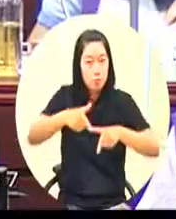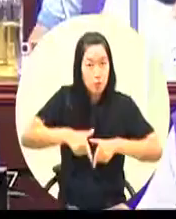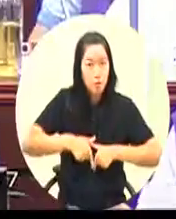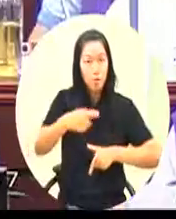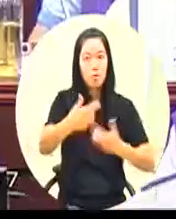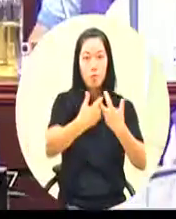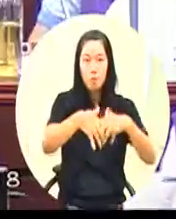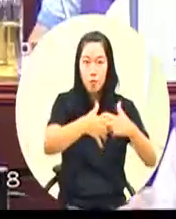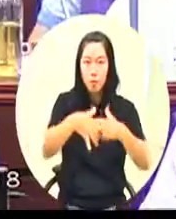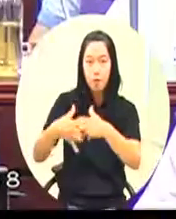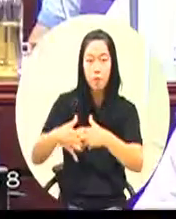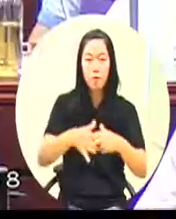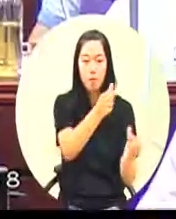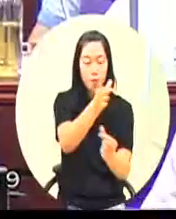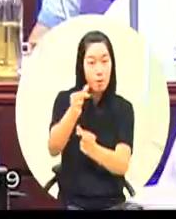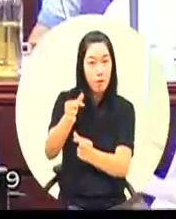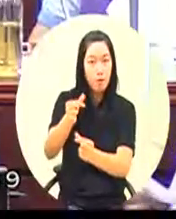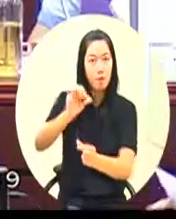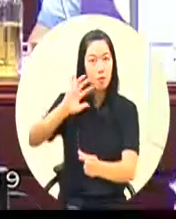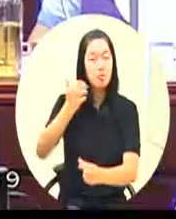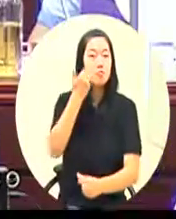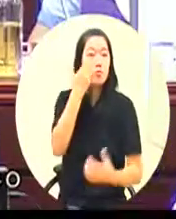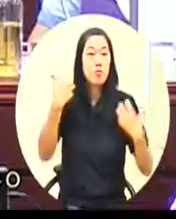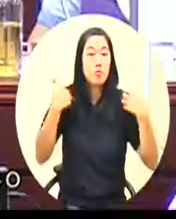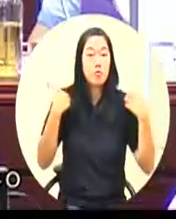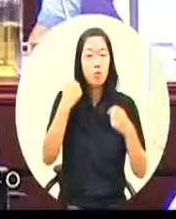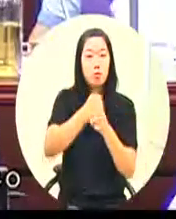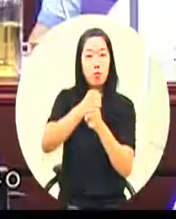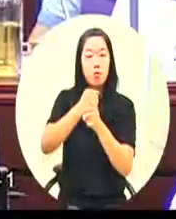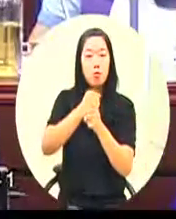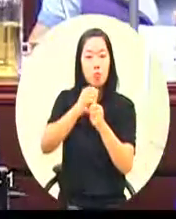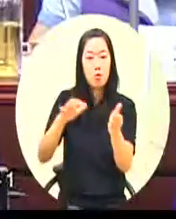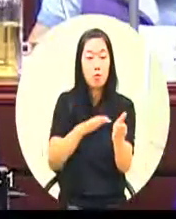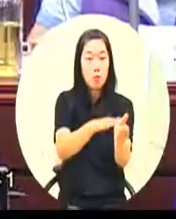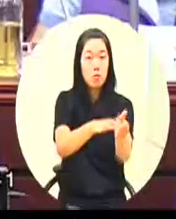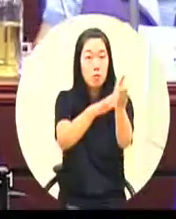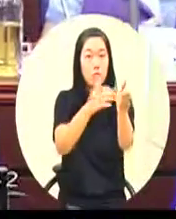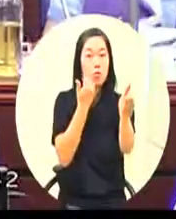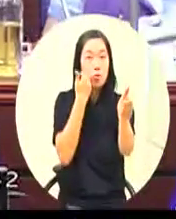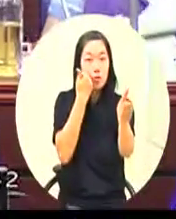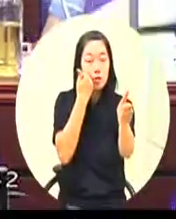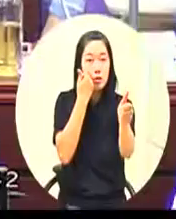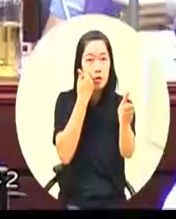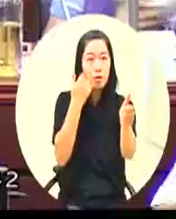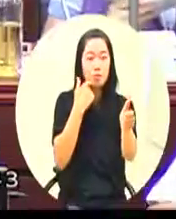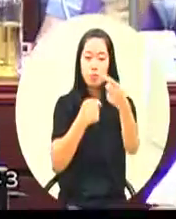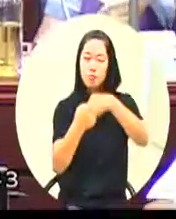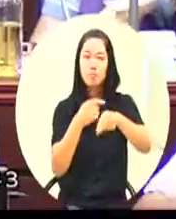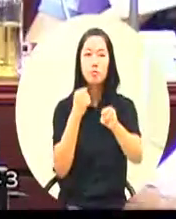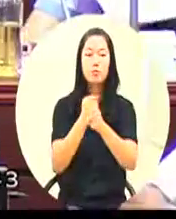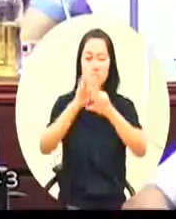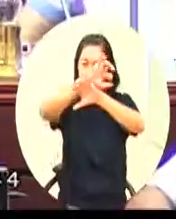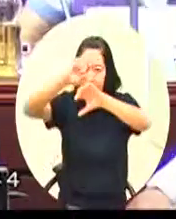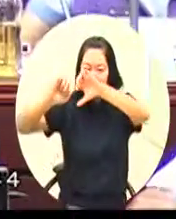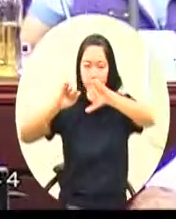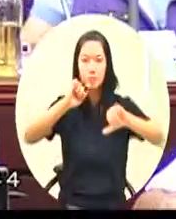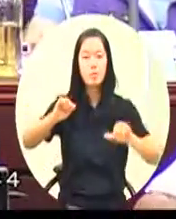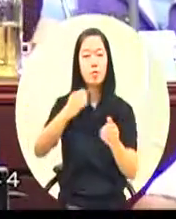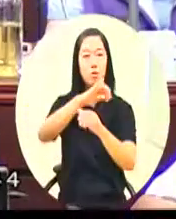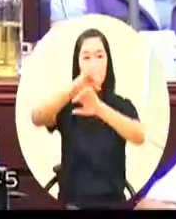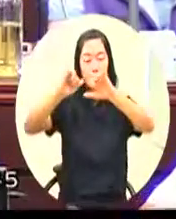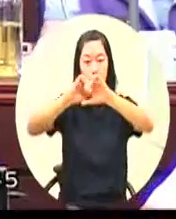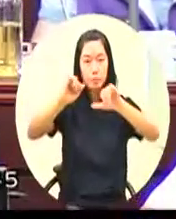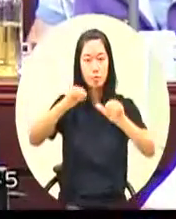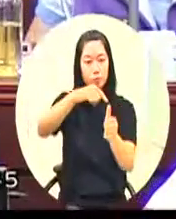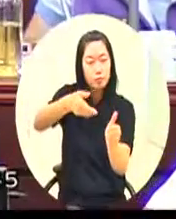非常完备的，但是谁来做这里头的教练？其实我们教官很多人转为这个探索教育的教练了，那也是一